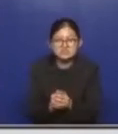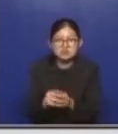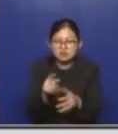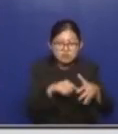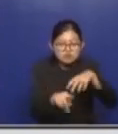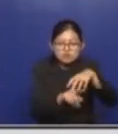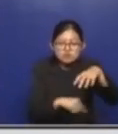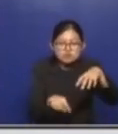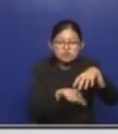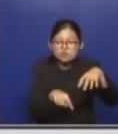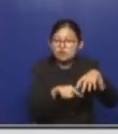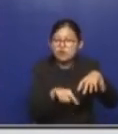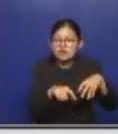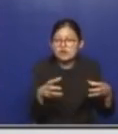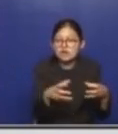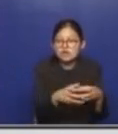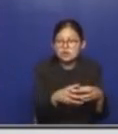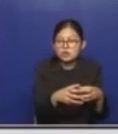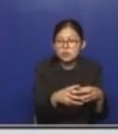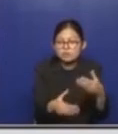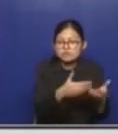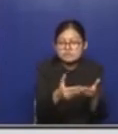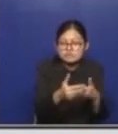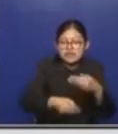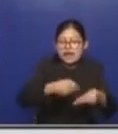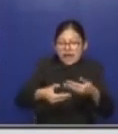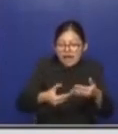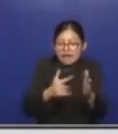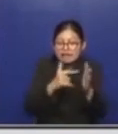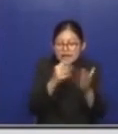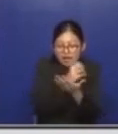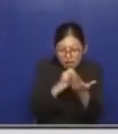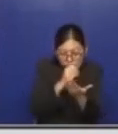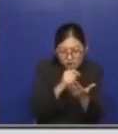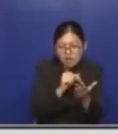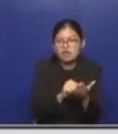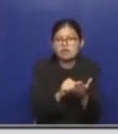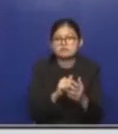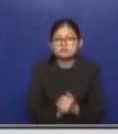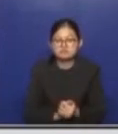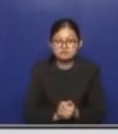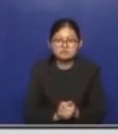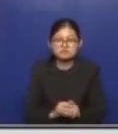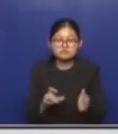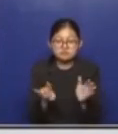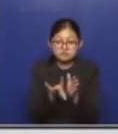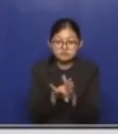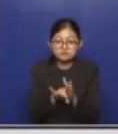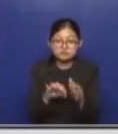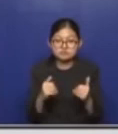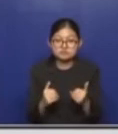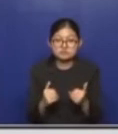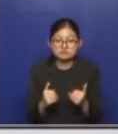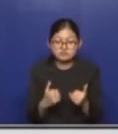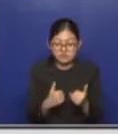วังเวียนของคำว่าซื้อขายยาเสพติดท้ายนี้นะครับท่านประธานครับผมสรุ